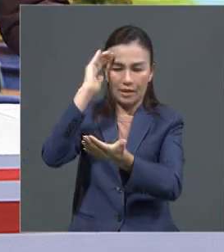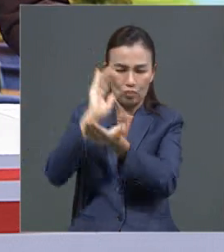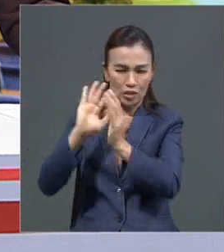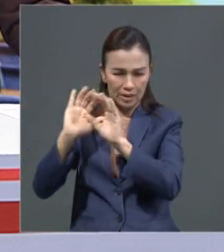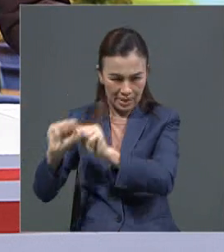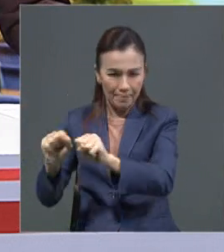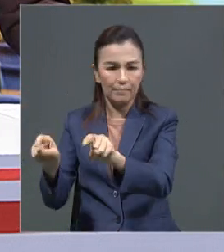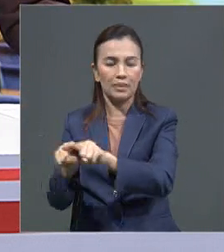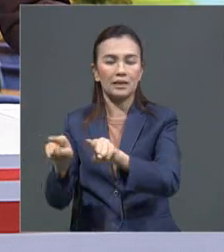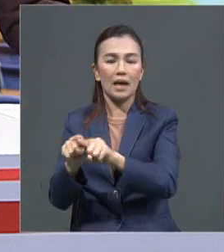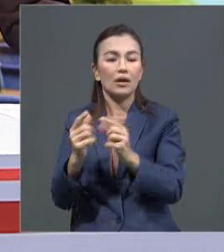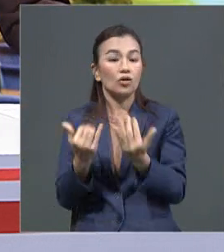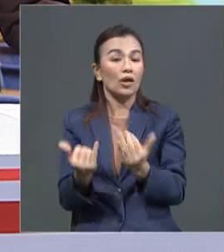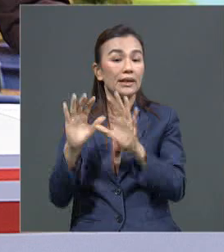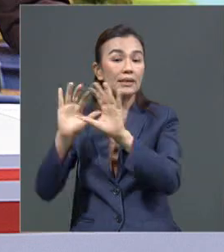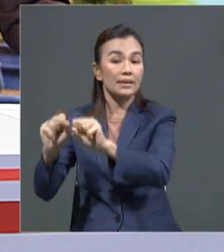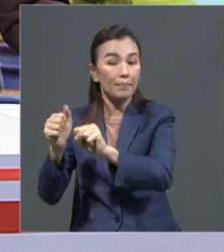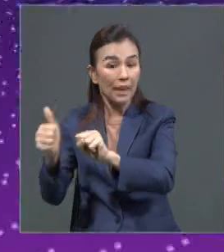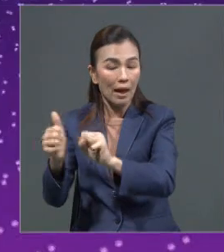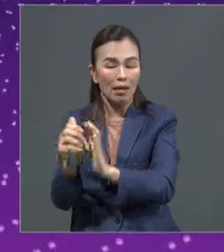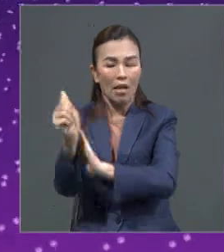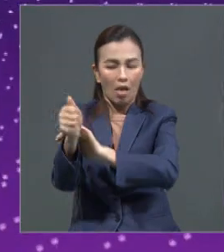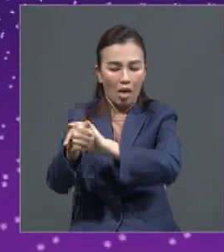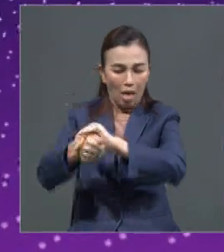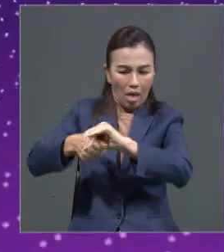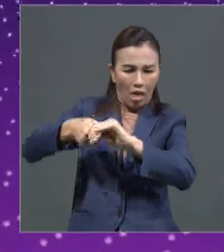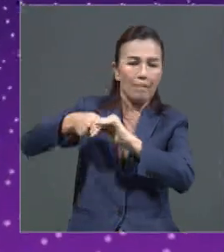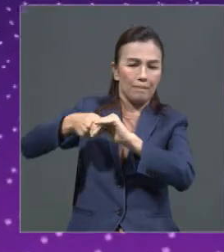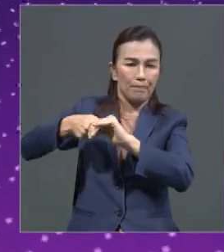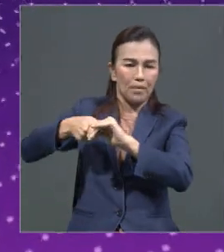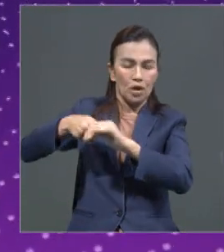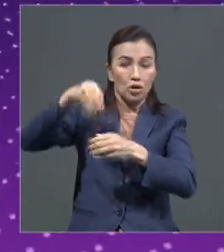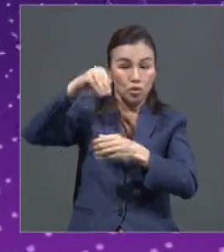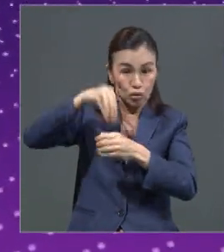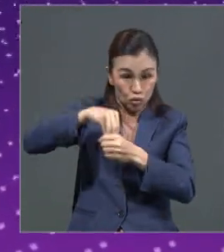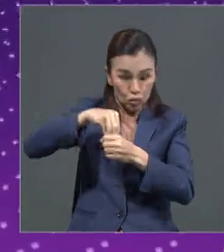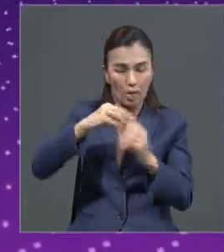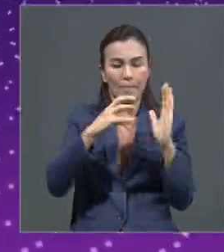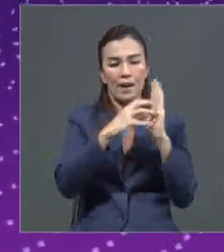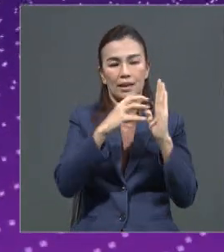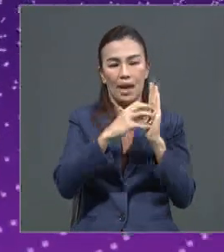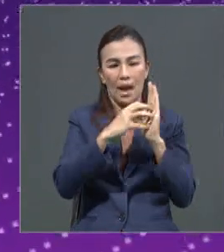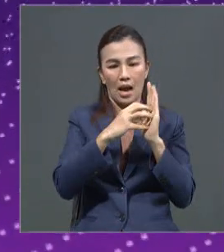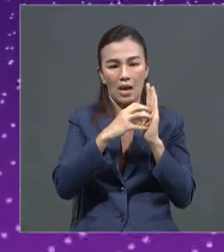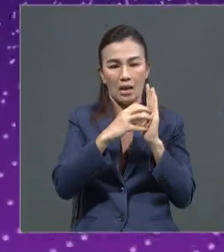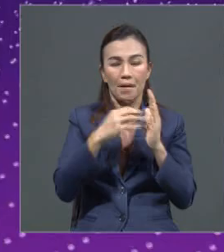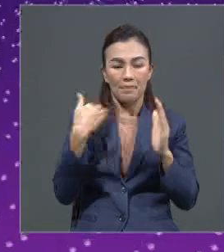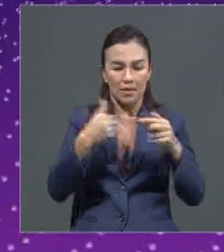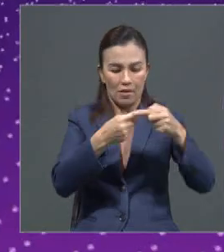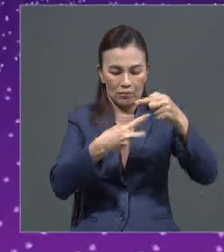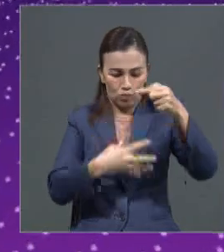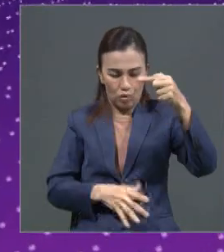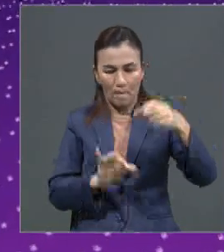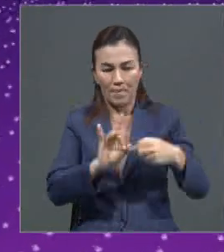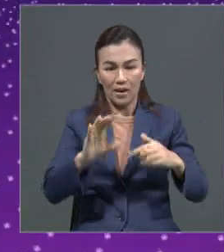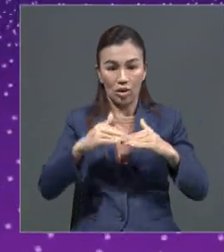คะล่าสุดเนี่ยก็ไปจับมาได้เป็นสินค้าที่ลักลอบขนมาจากชายแดนเข้ามาในพื้นที่ภาคกลางมีถึง 800กว่ารายการ